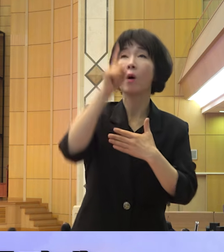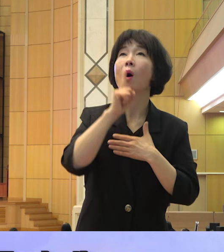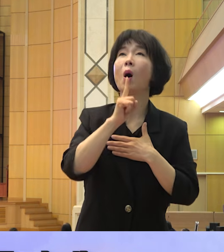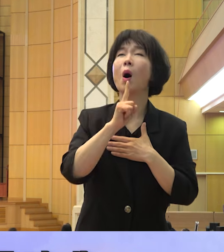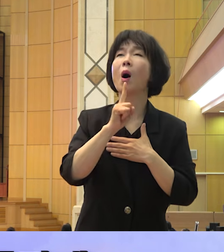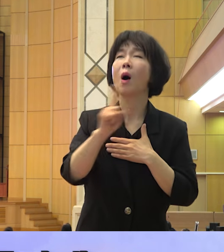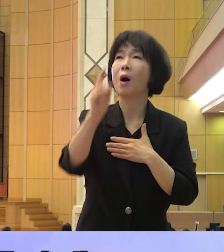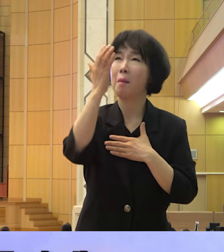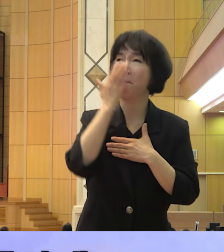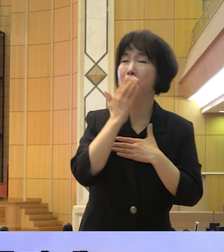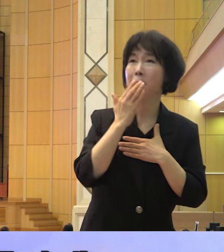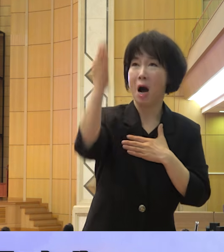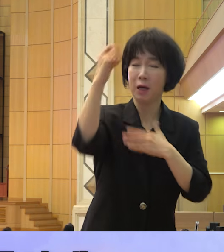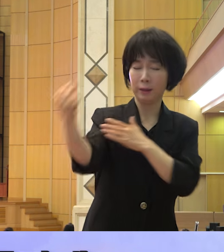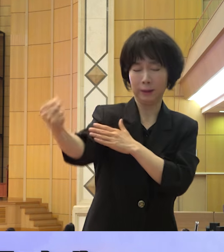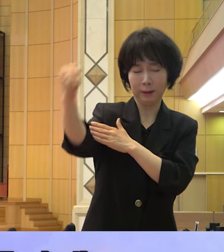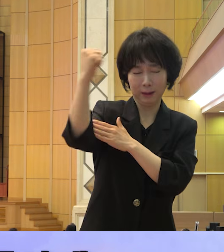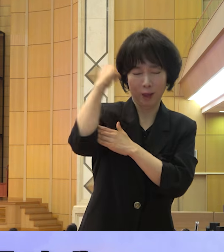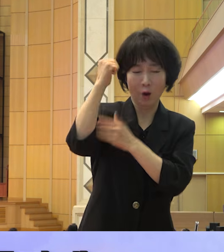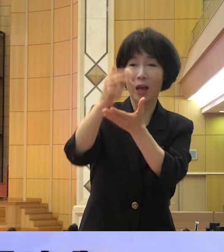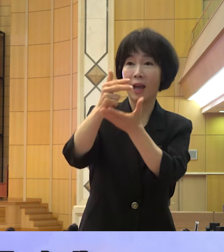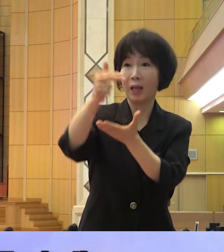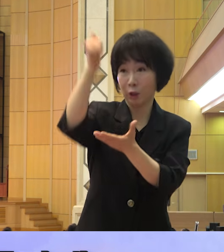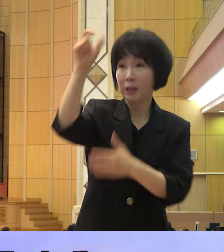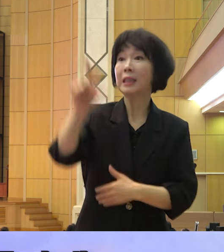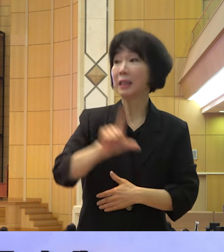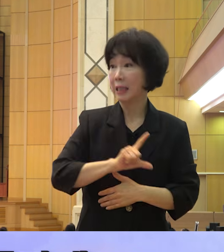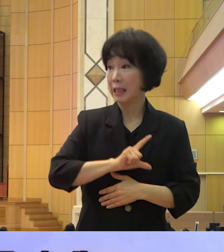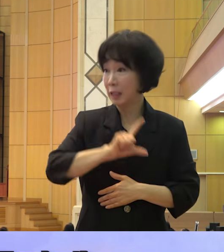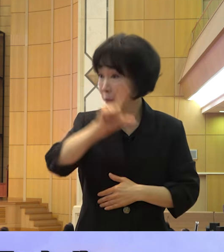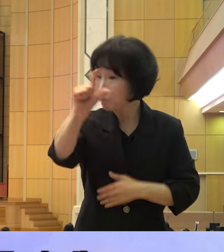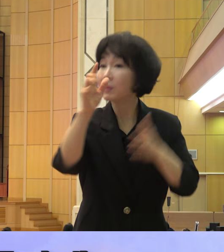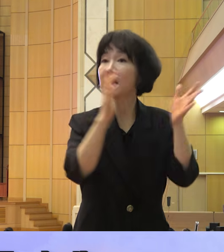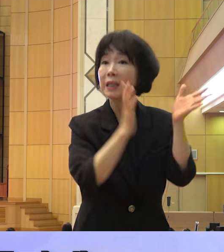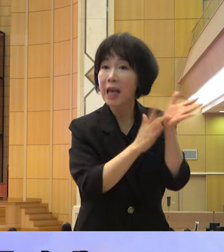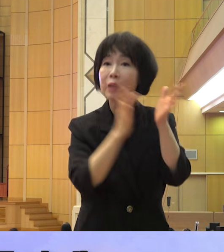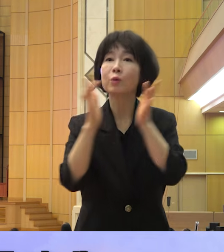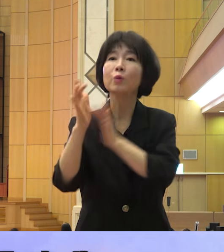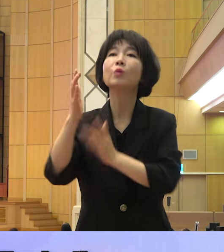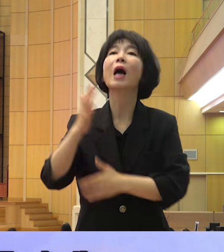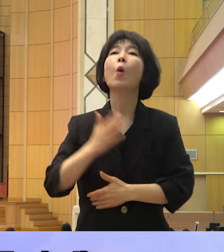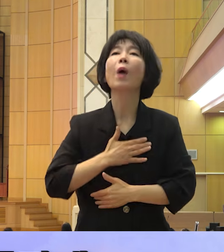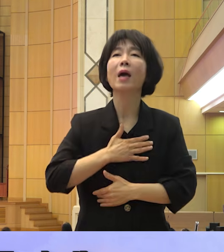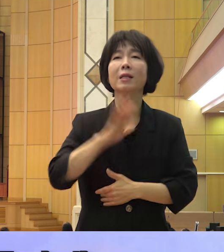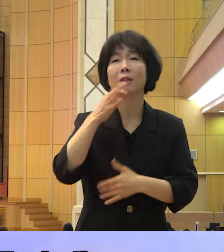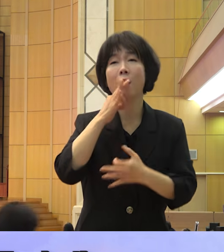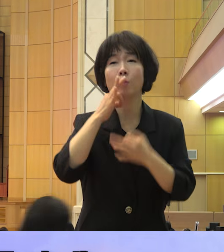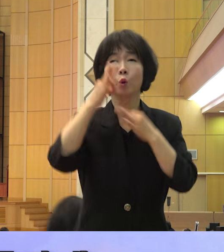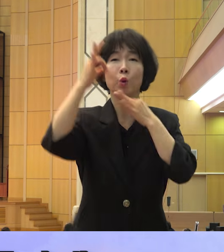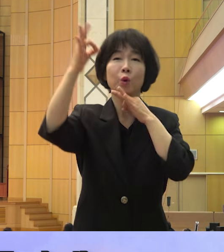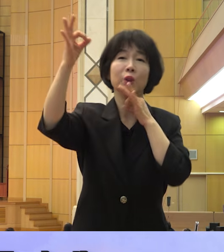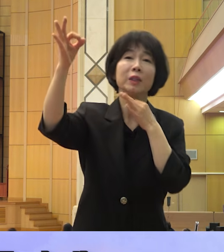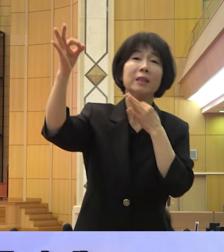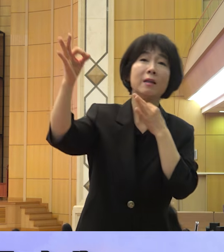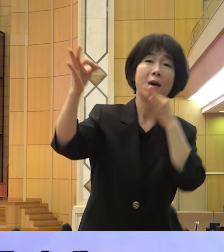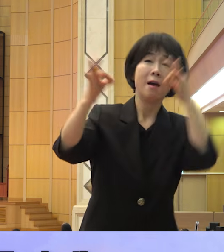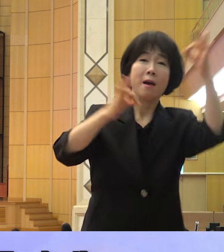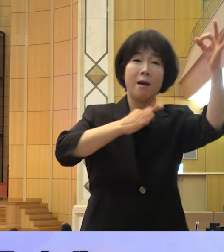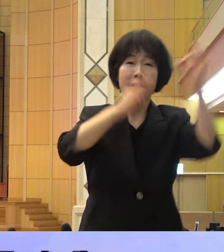예수. 오 능력의 그 이름 예수 나 외쳐